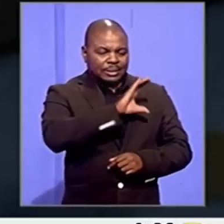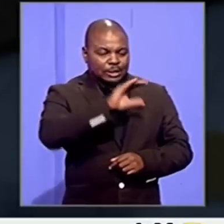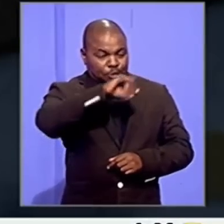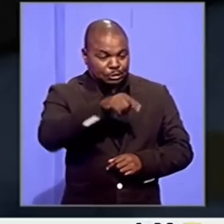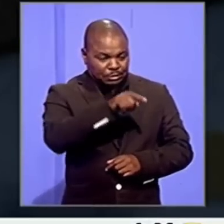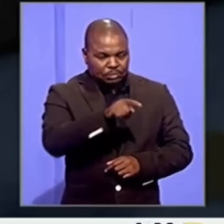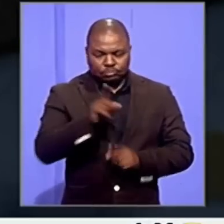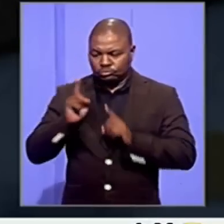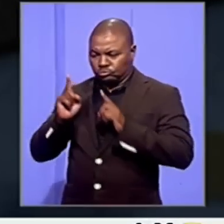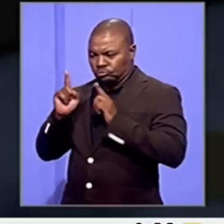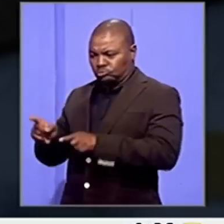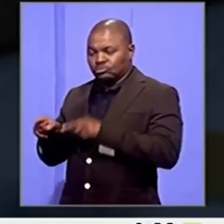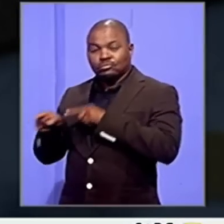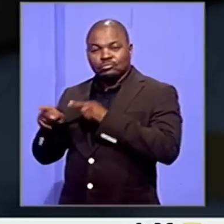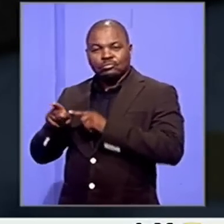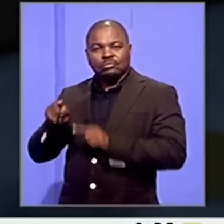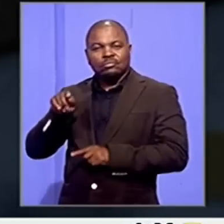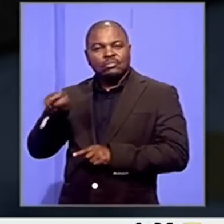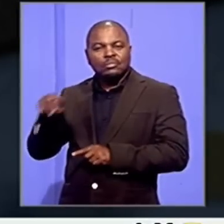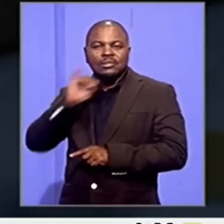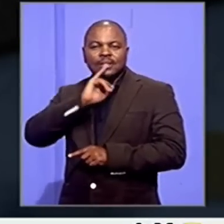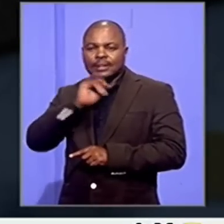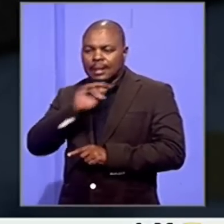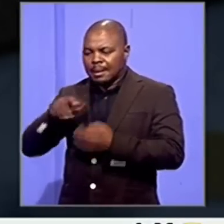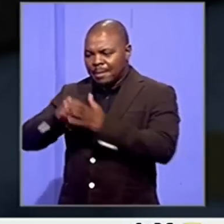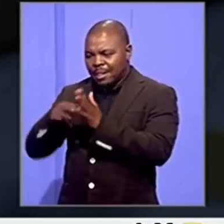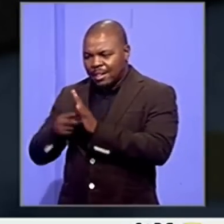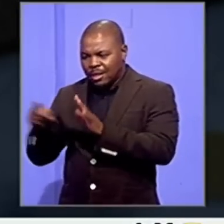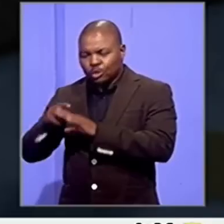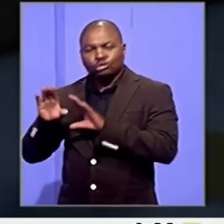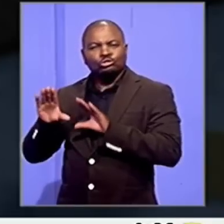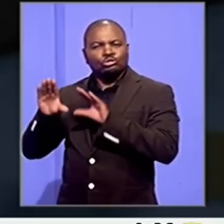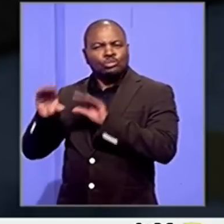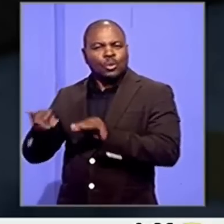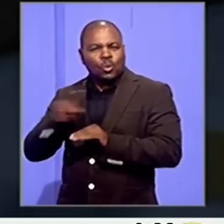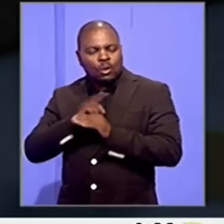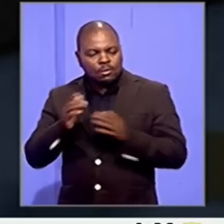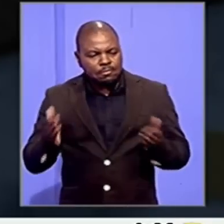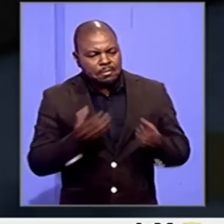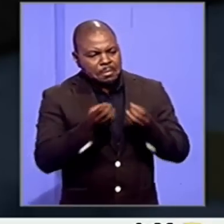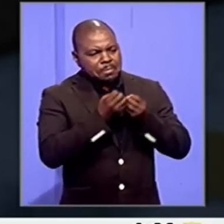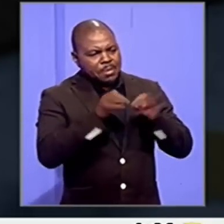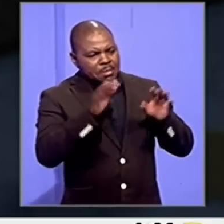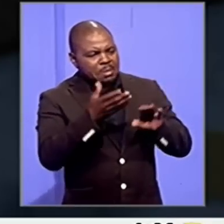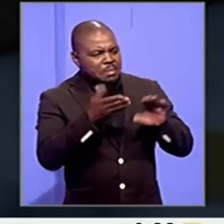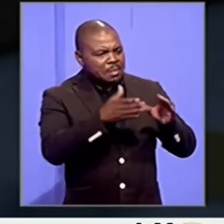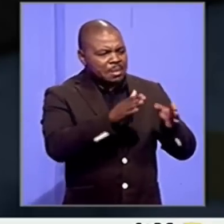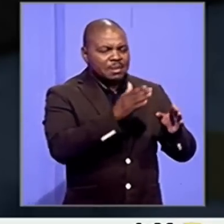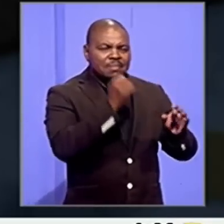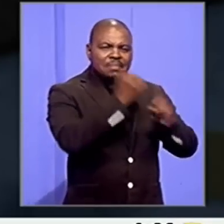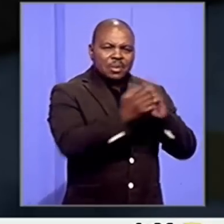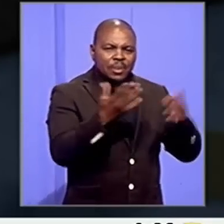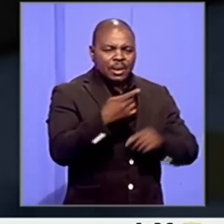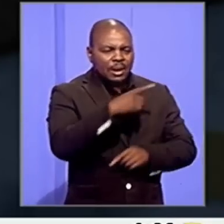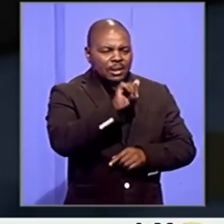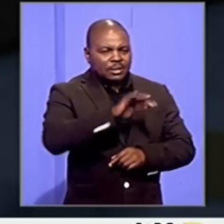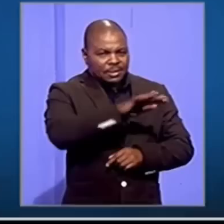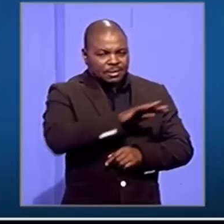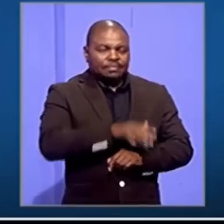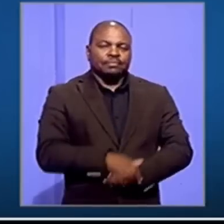e laele Israele go emiša ka mano mabe a ditiro tša go hlohleletša dipolao tša batho ka bontši ka Gaza.